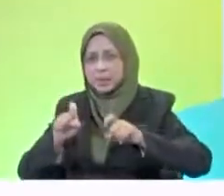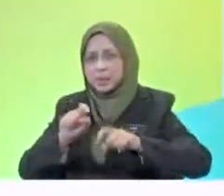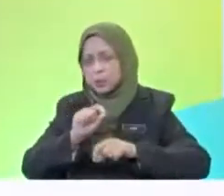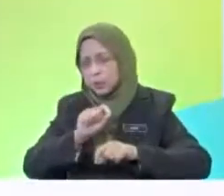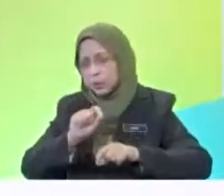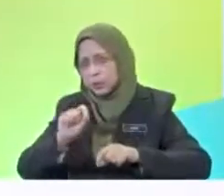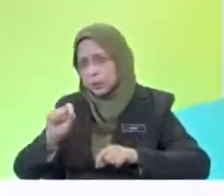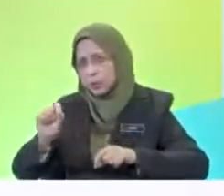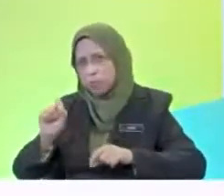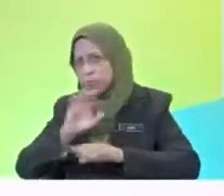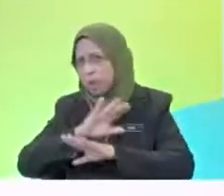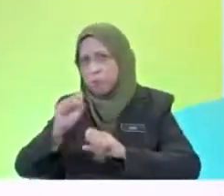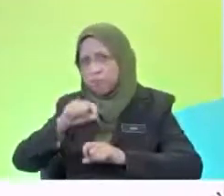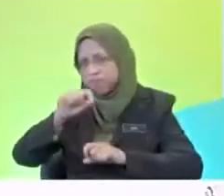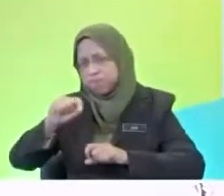Kena sama.